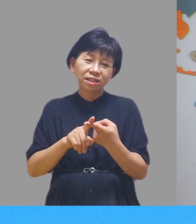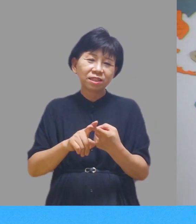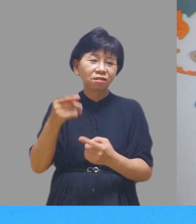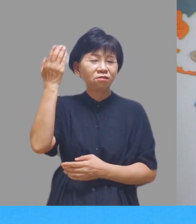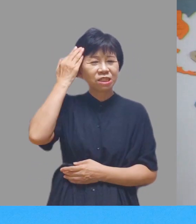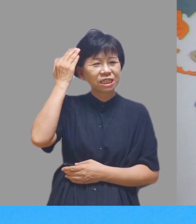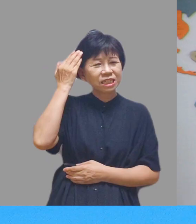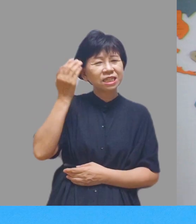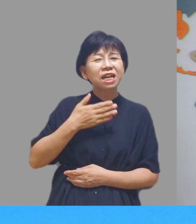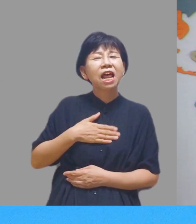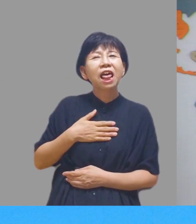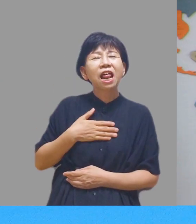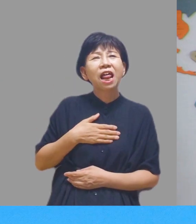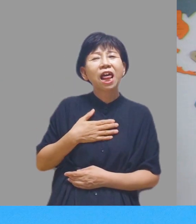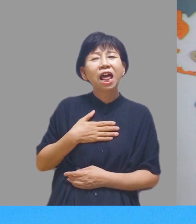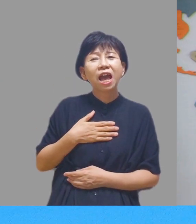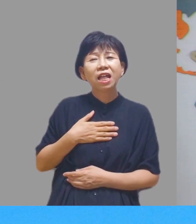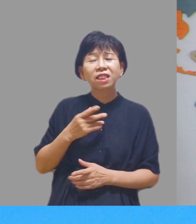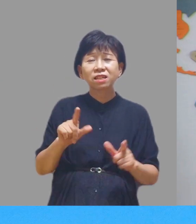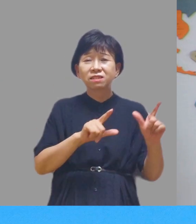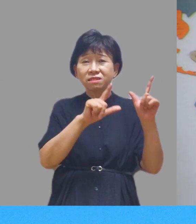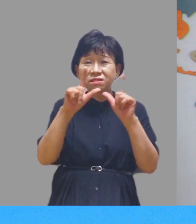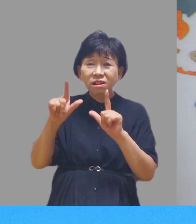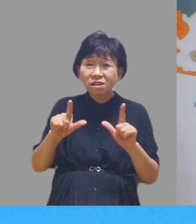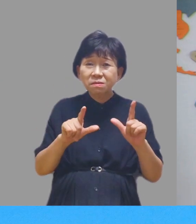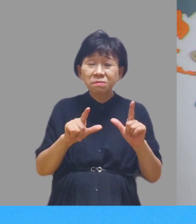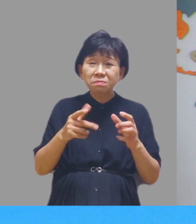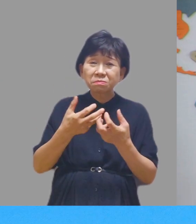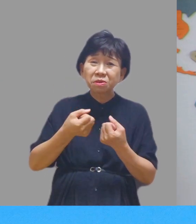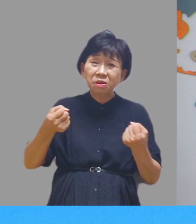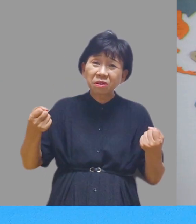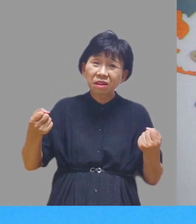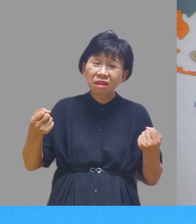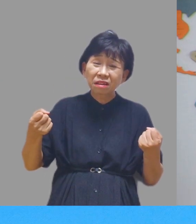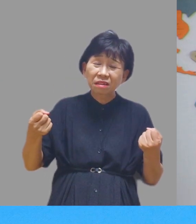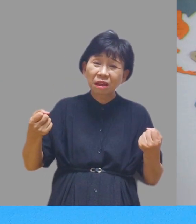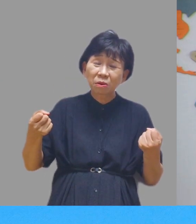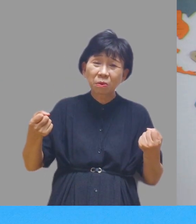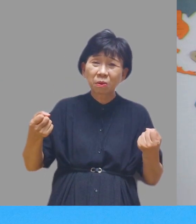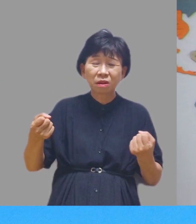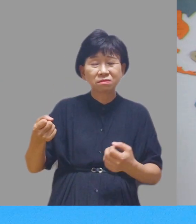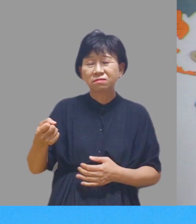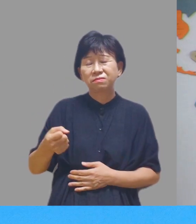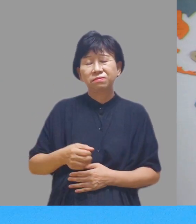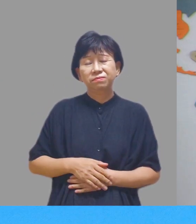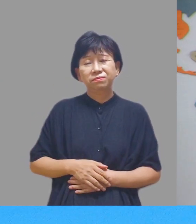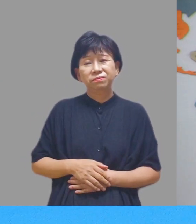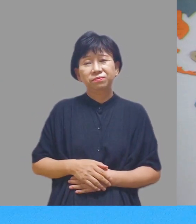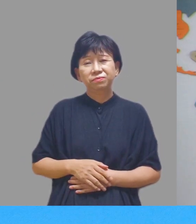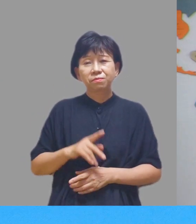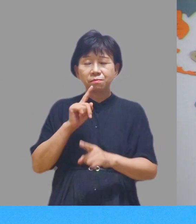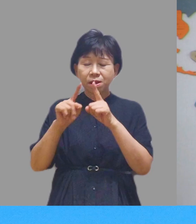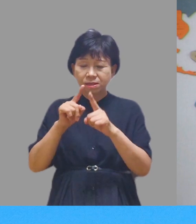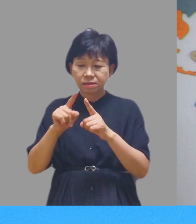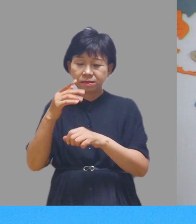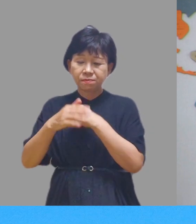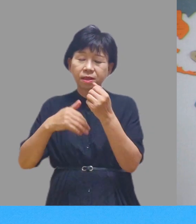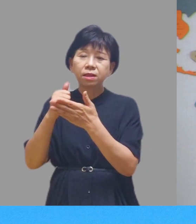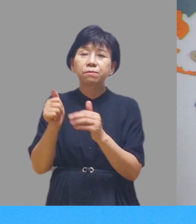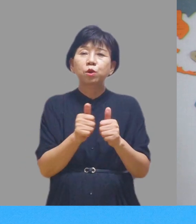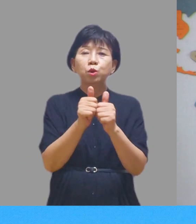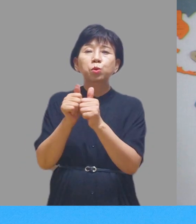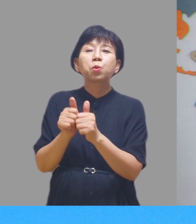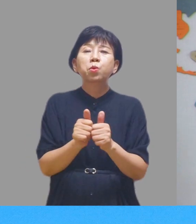떠들어대는데 삶은 그렇게 살아가지 않는 거죠. 그걸 이야기하는 게 아니에요. 끊임없이 이어지는 하나님과의